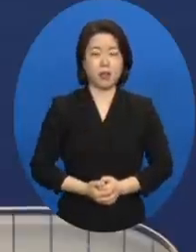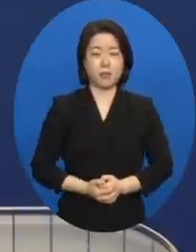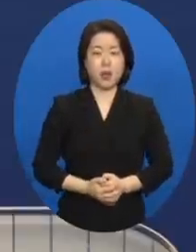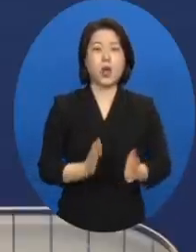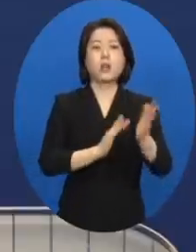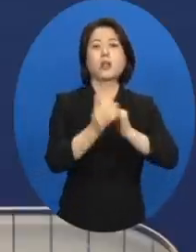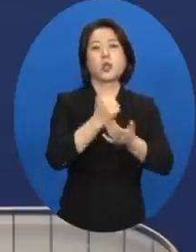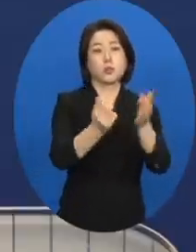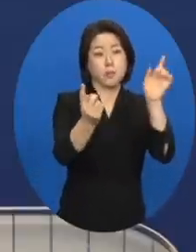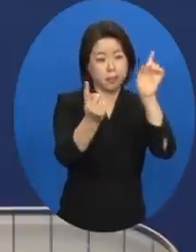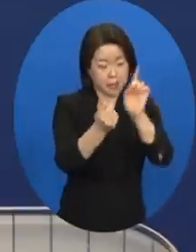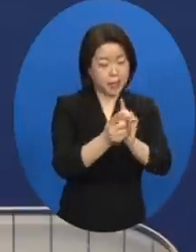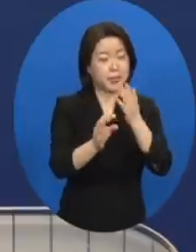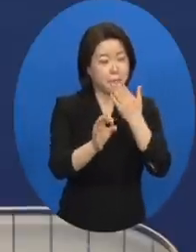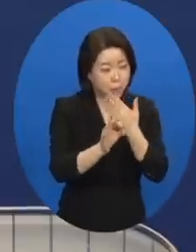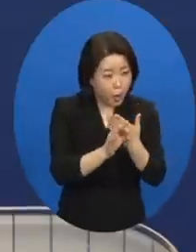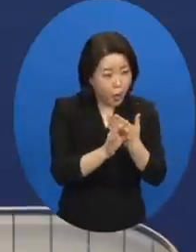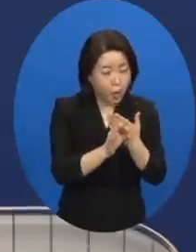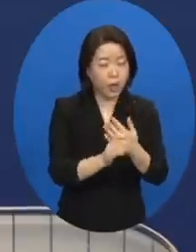만나면